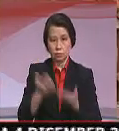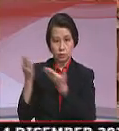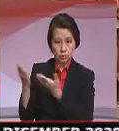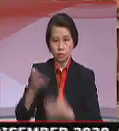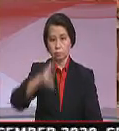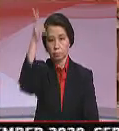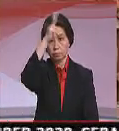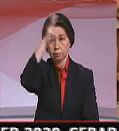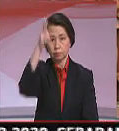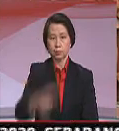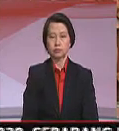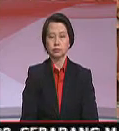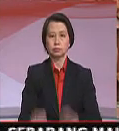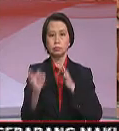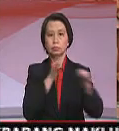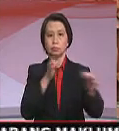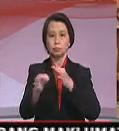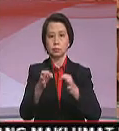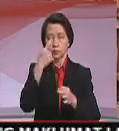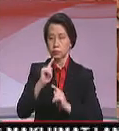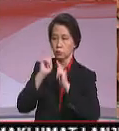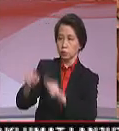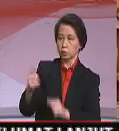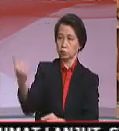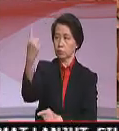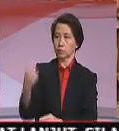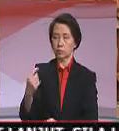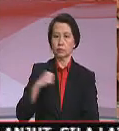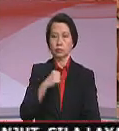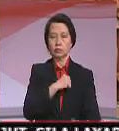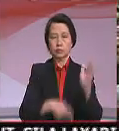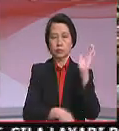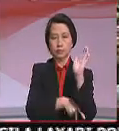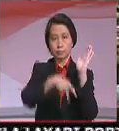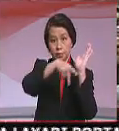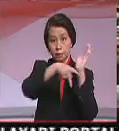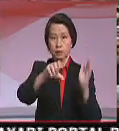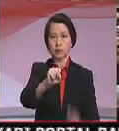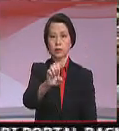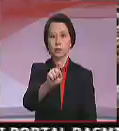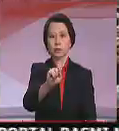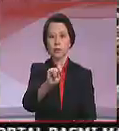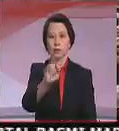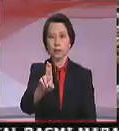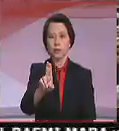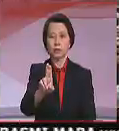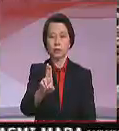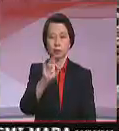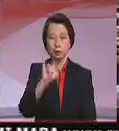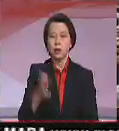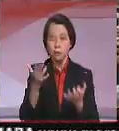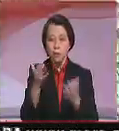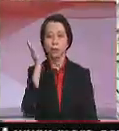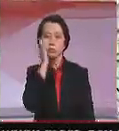kerajaan. Penjelasan itu bagi menjawab pertanyaan Ahli Parlimen Setiu Syahari Zukinan Abdul Kadir yang